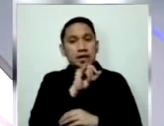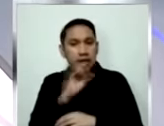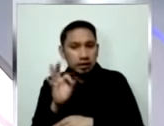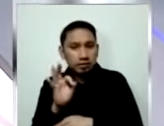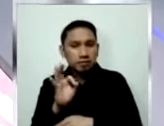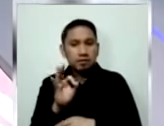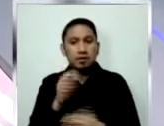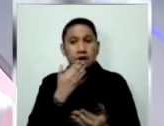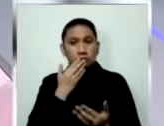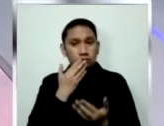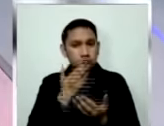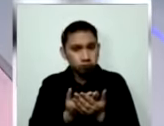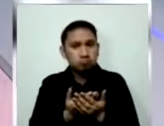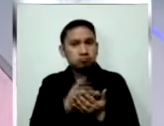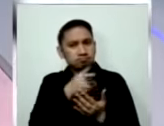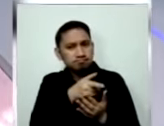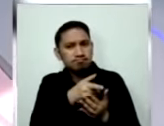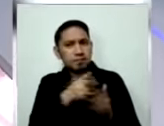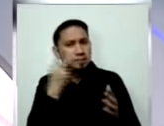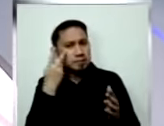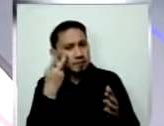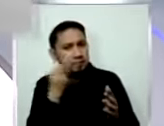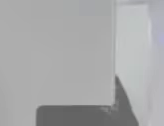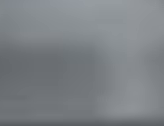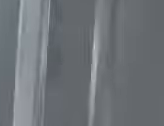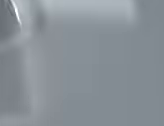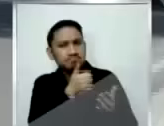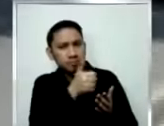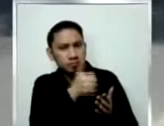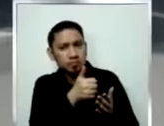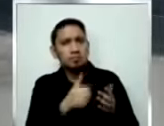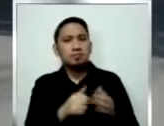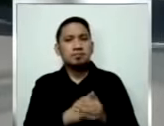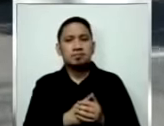kondisyon pa ang mga ito, Nakatutok si Maki Pulido.